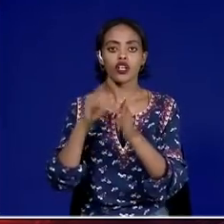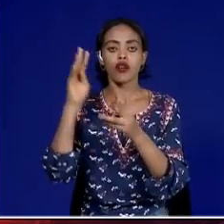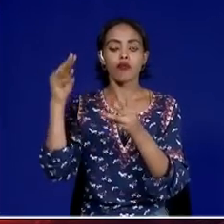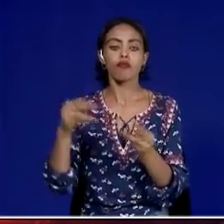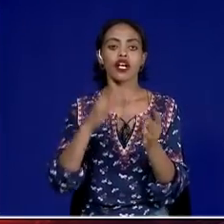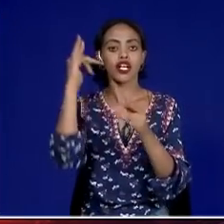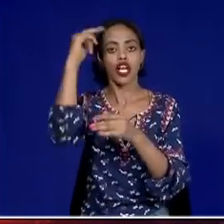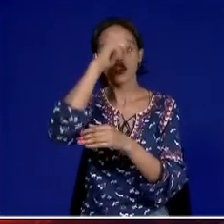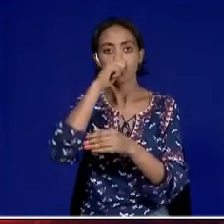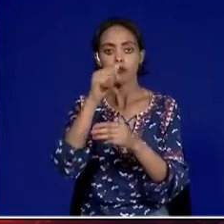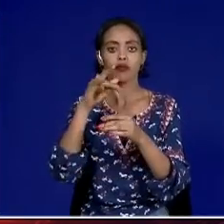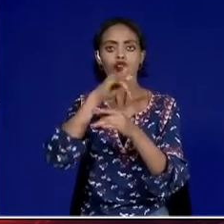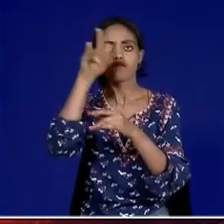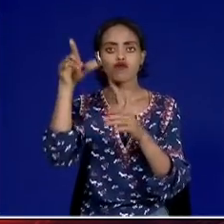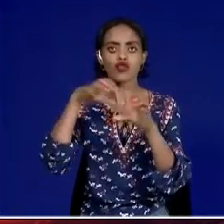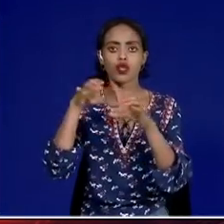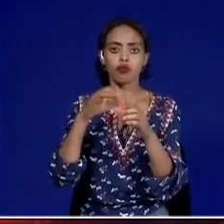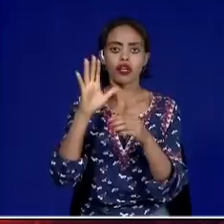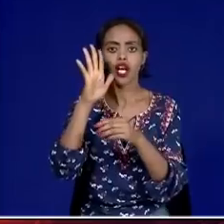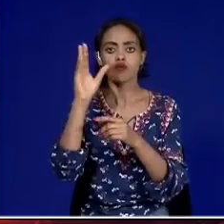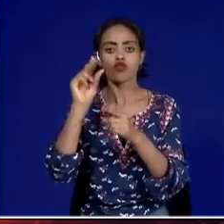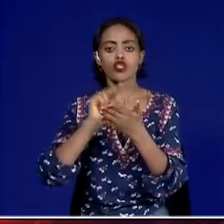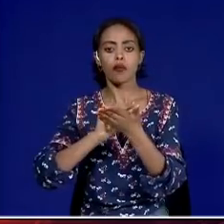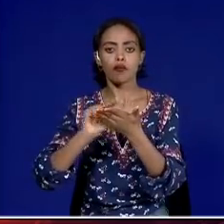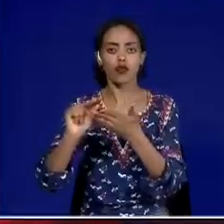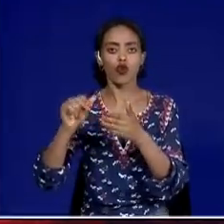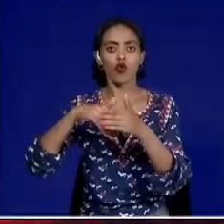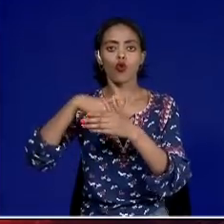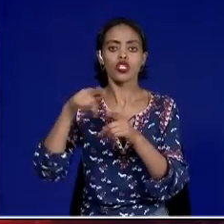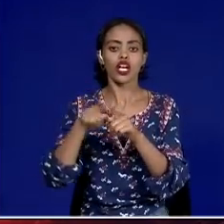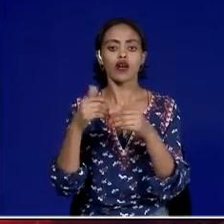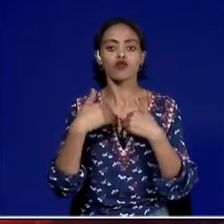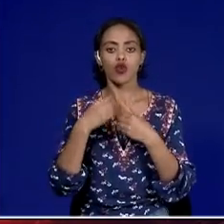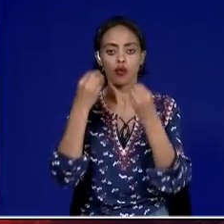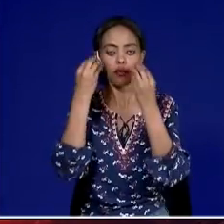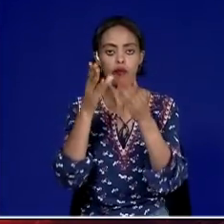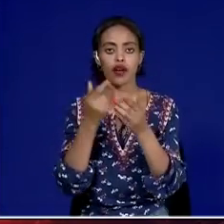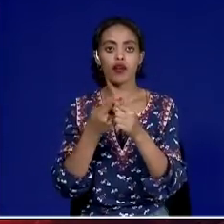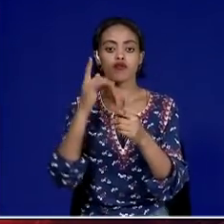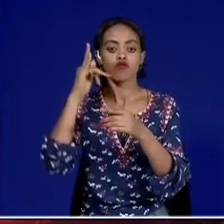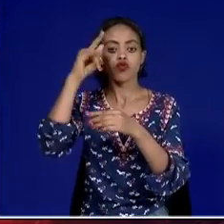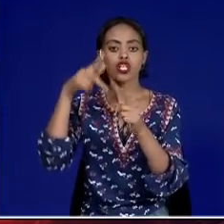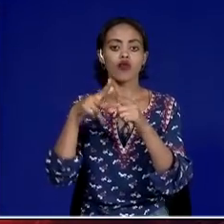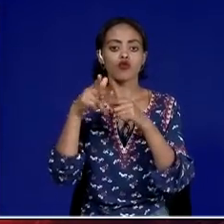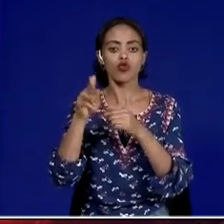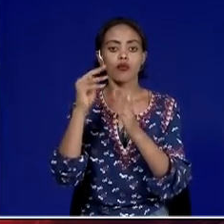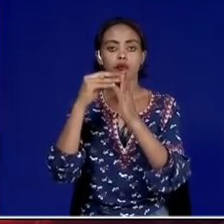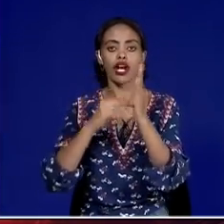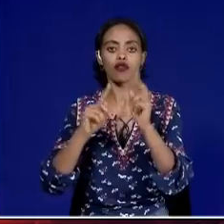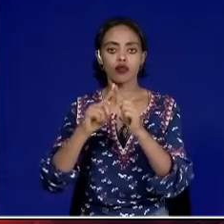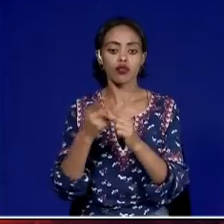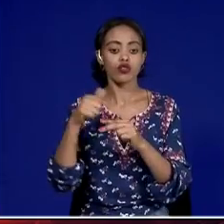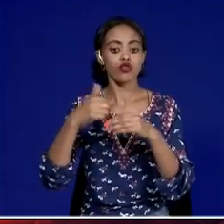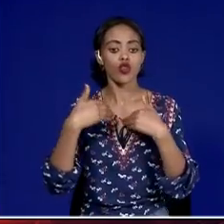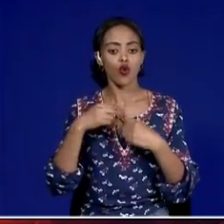ኢትዮጵያ በረራ ኣየካይድ ሓወርሓዊ 5 ቢልዮን ብር ወፃኢ ከም ዘለዎ ብምሕባር በረራ ካብ ዘቋርፀሉ ወርሒ መጋቢት ጀሚሩ